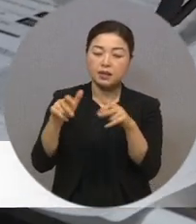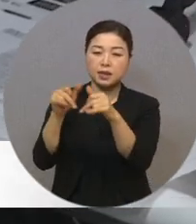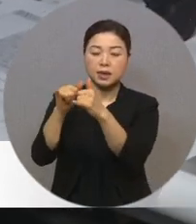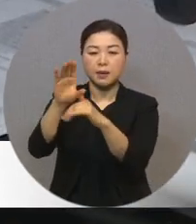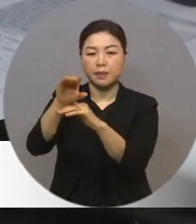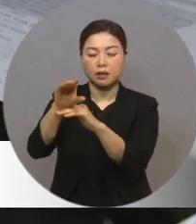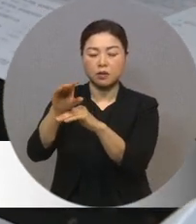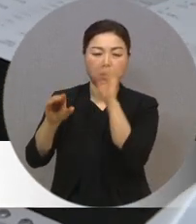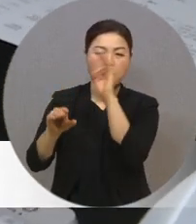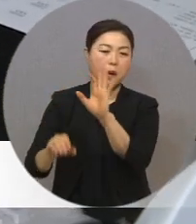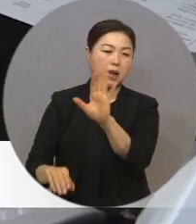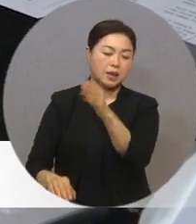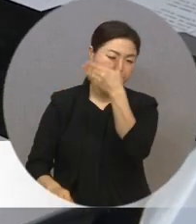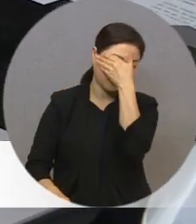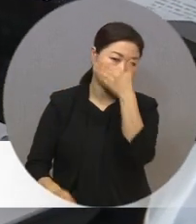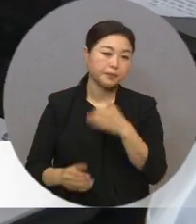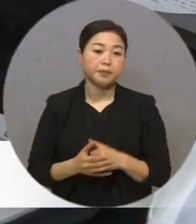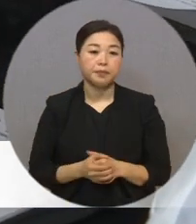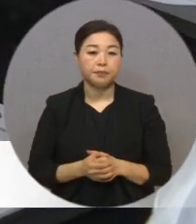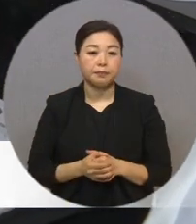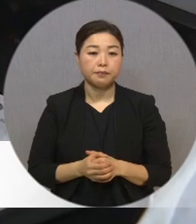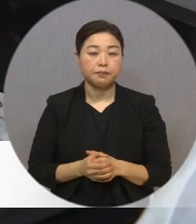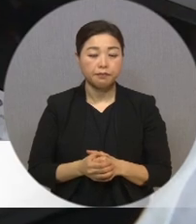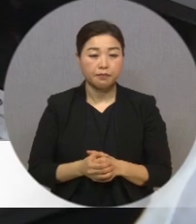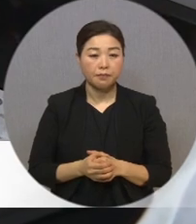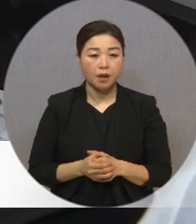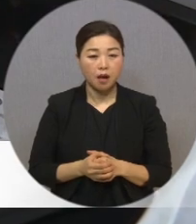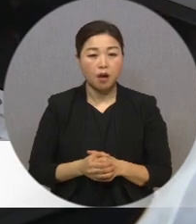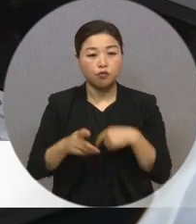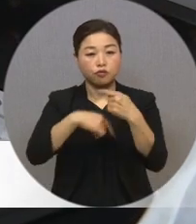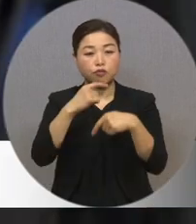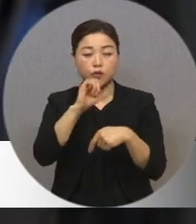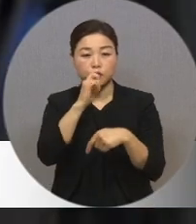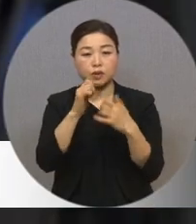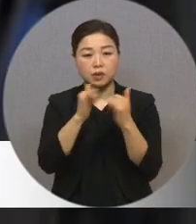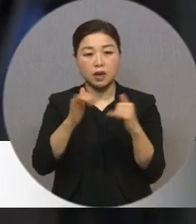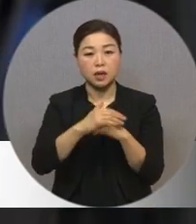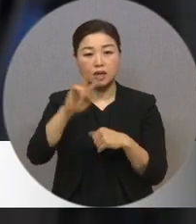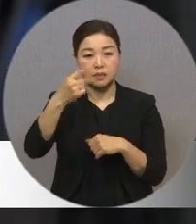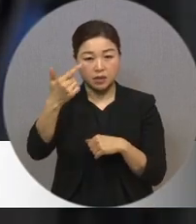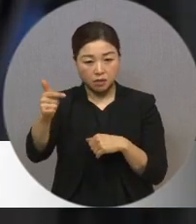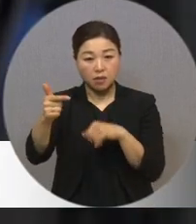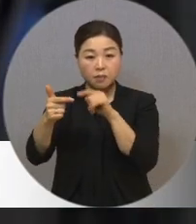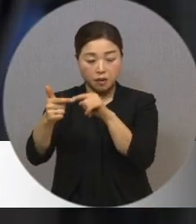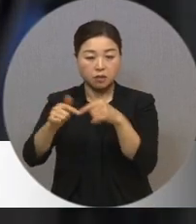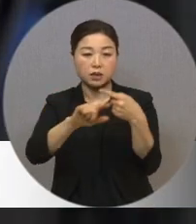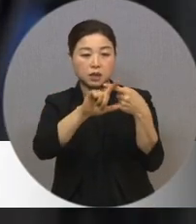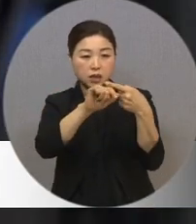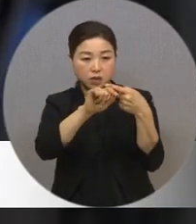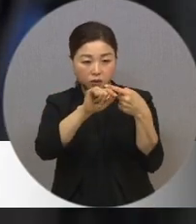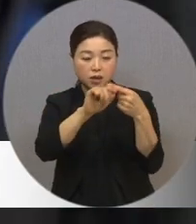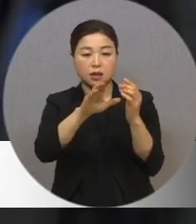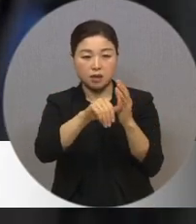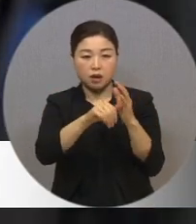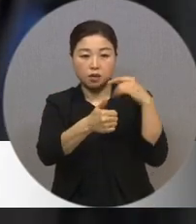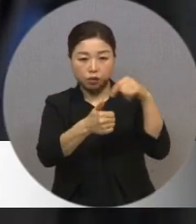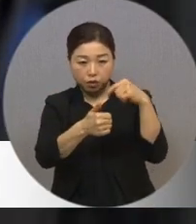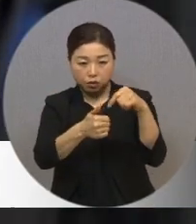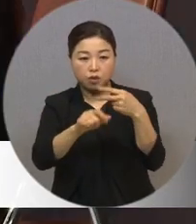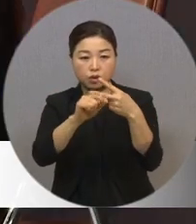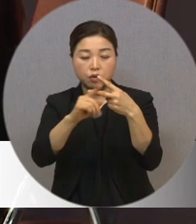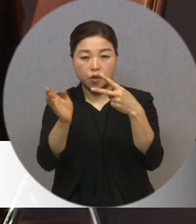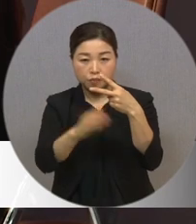벌어지고 있습니다 한농 수어통역사 206명을 1월중으로 교육시키고 2월부터